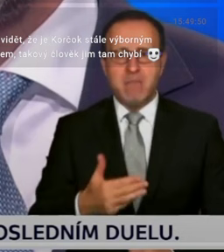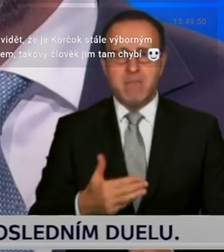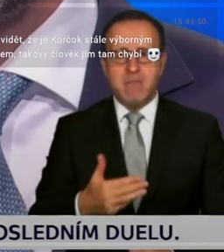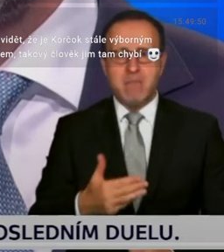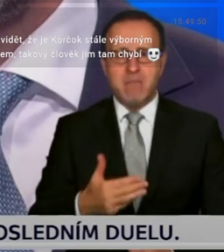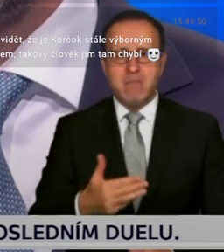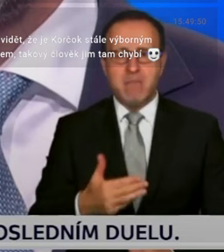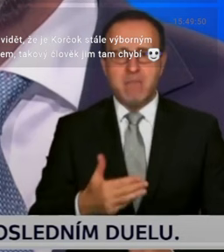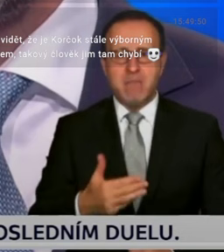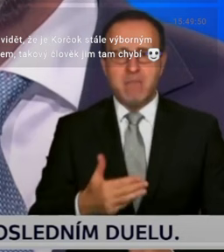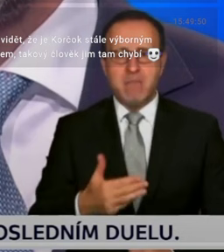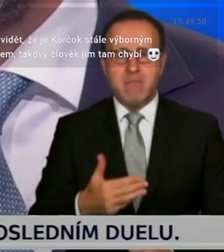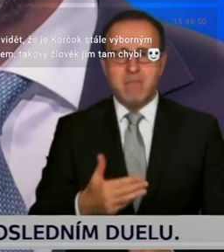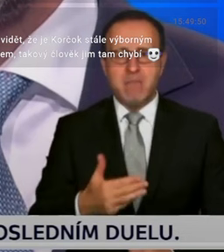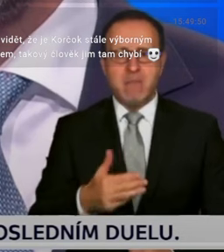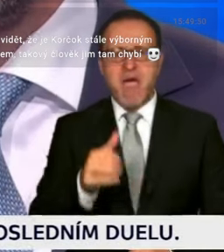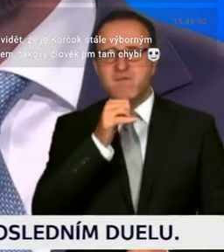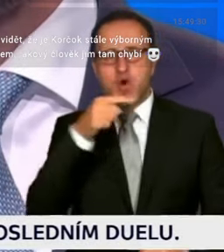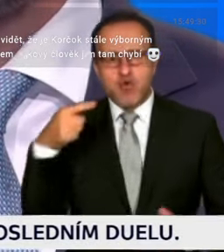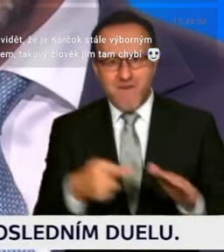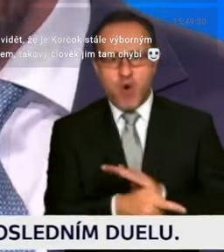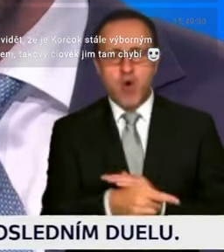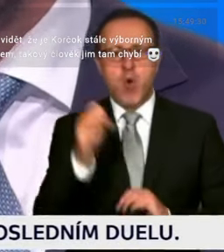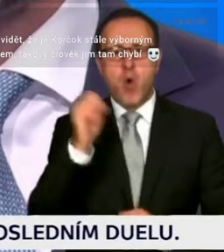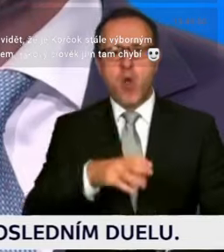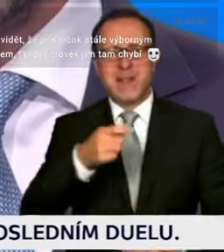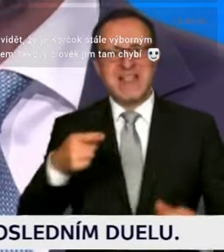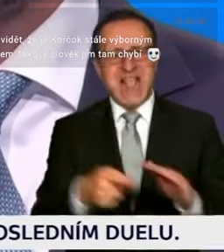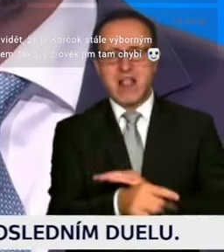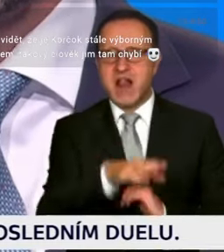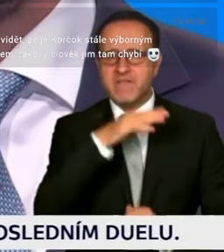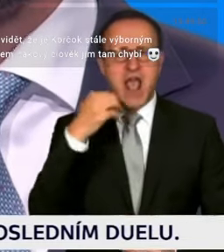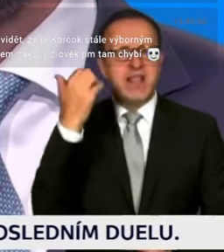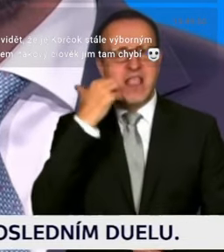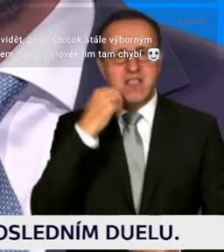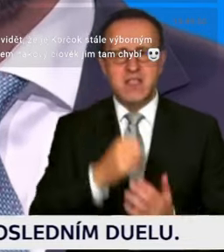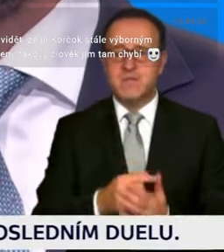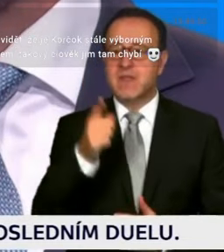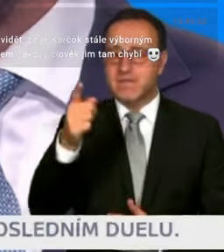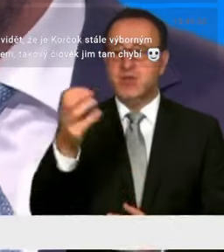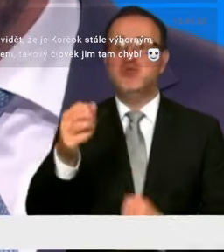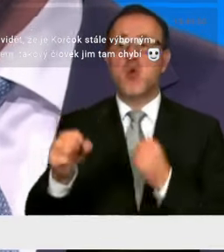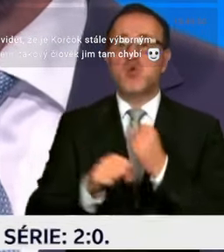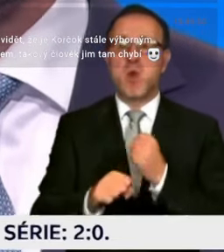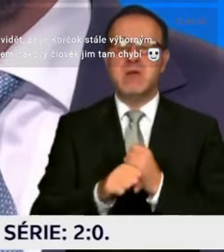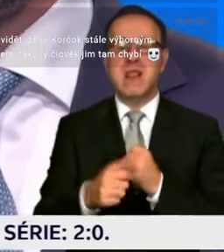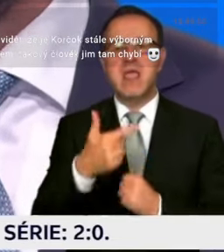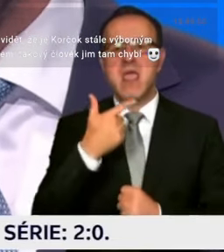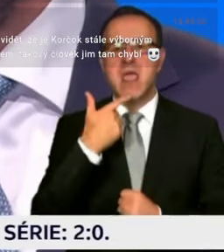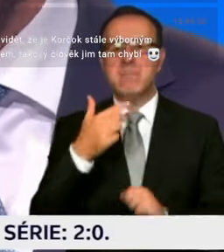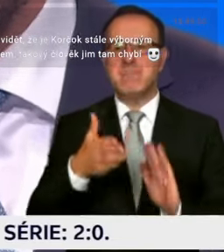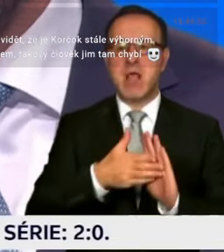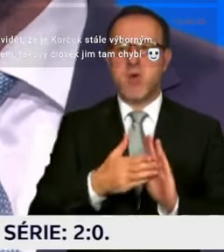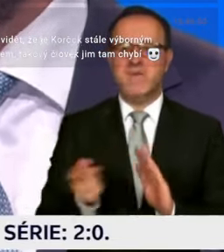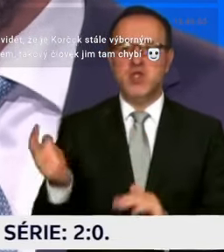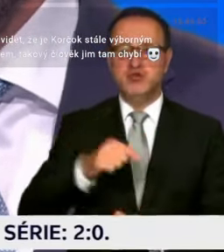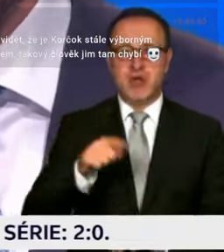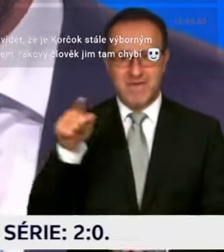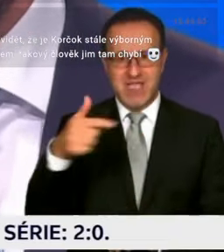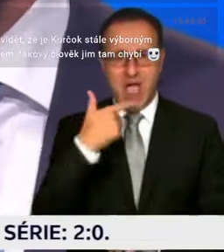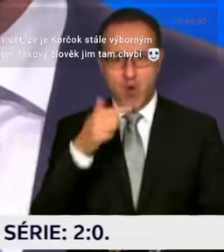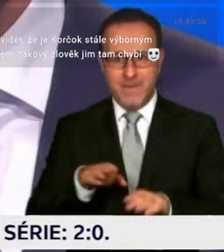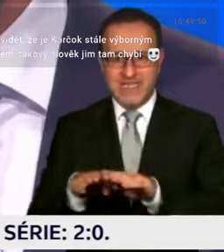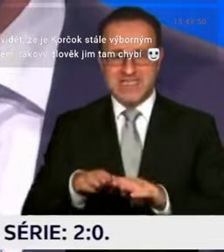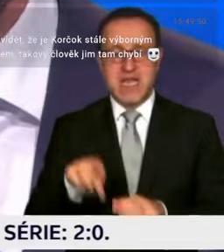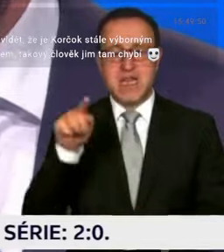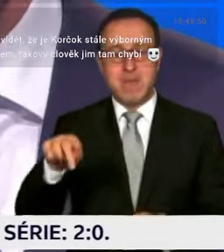Jo tak Jo teď teď už to dává smysel Igora Matoviča A vy minister jeho vern slúžiaci zrušili ste tento plán A za tri a pol roka sa